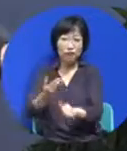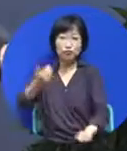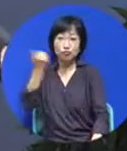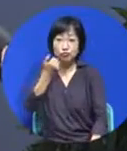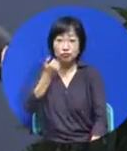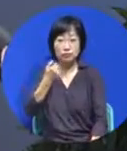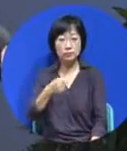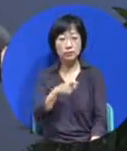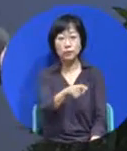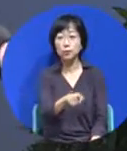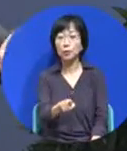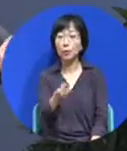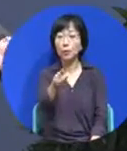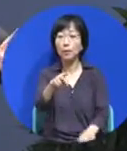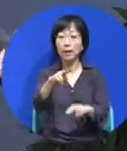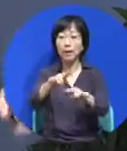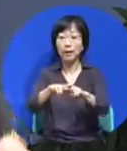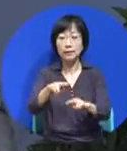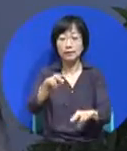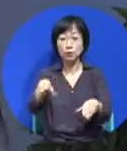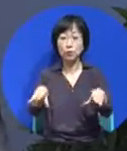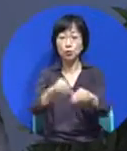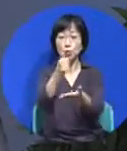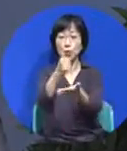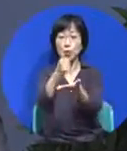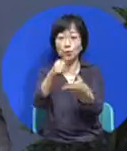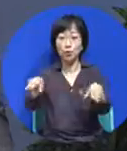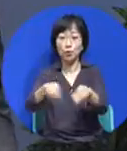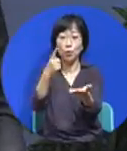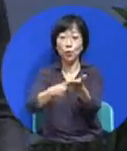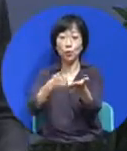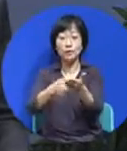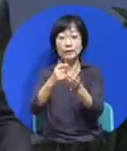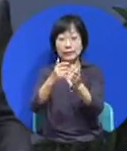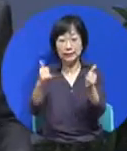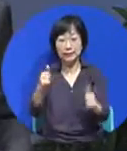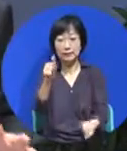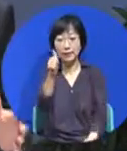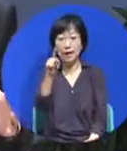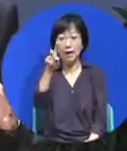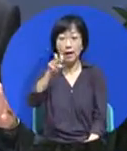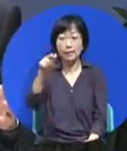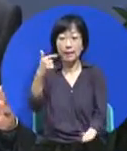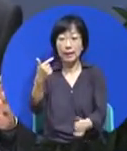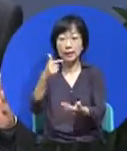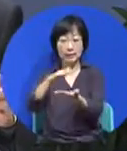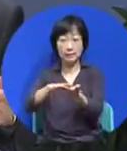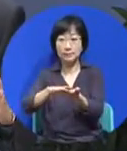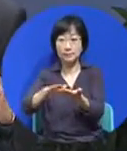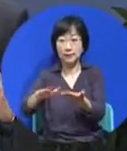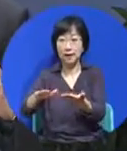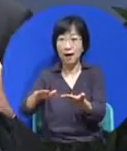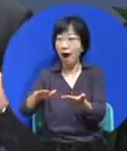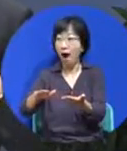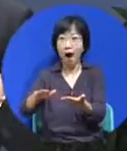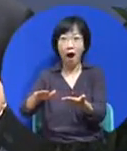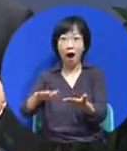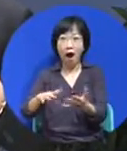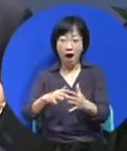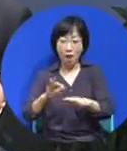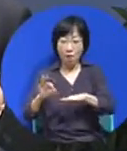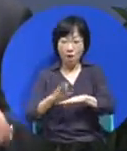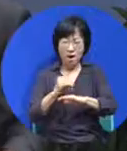앉은 총리 하만 여기. Oh, it's this Haman sitting right in front of us. 하나 이게 왕이요. 너무